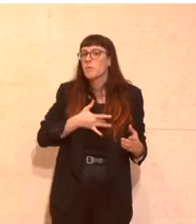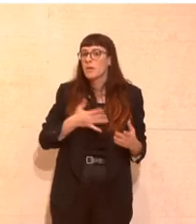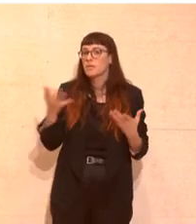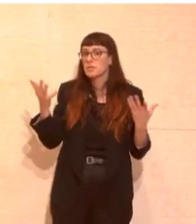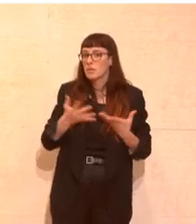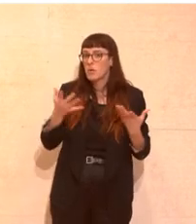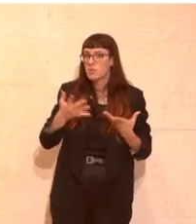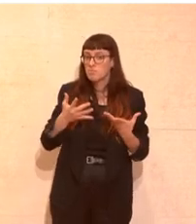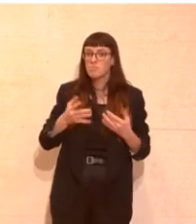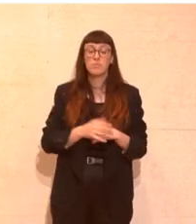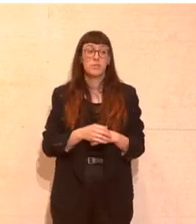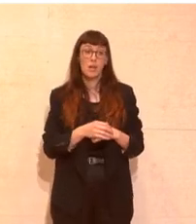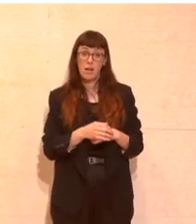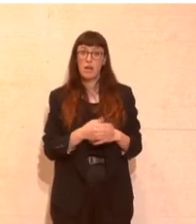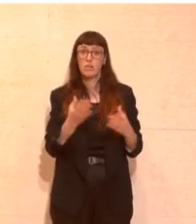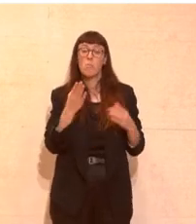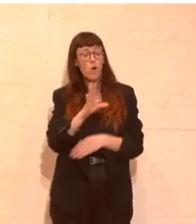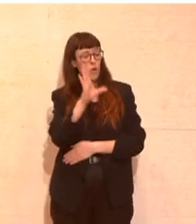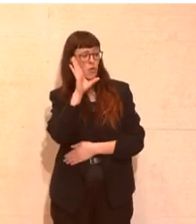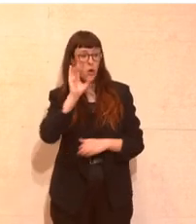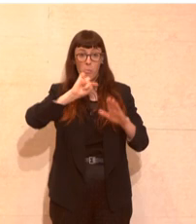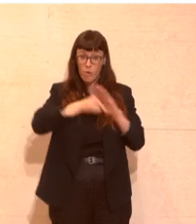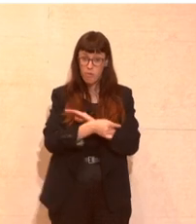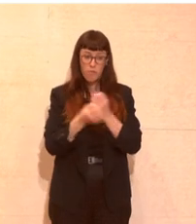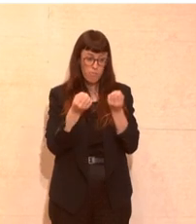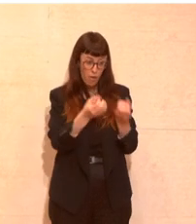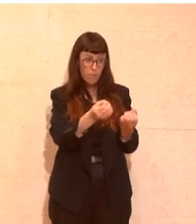de l'intelligence de ces animaux, des grands primates.